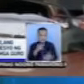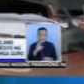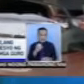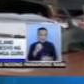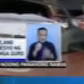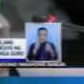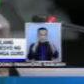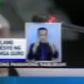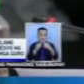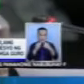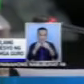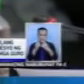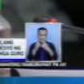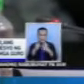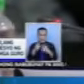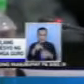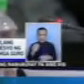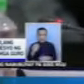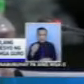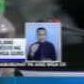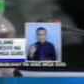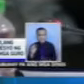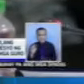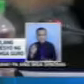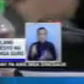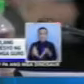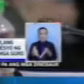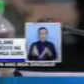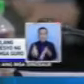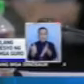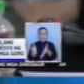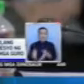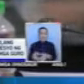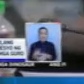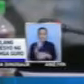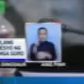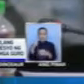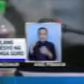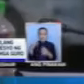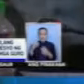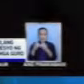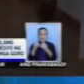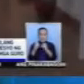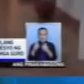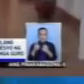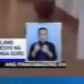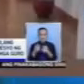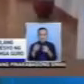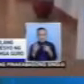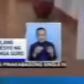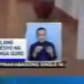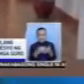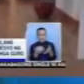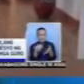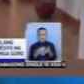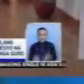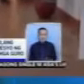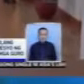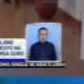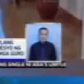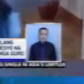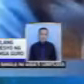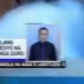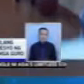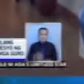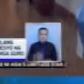at PSDBM, pinaubaya na raw niya sa ibang opisyal ng DepEd ang pagtutok sa procurement. Sa gitna ng hearing, dinala